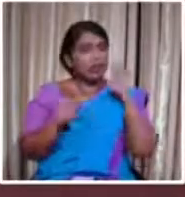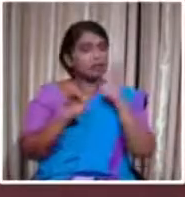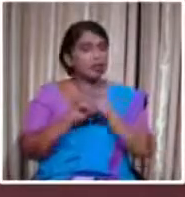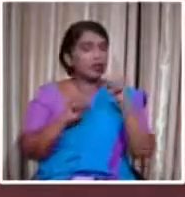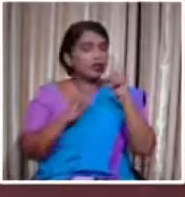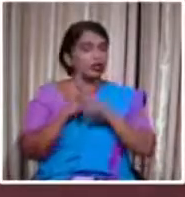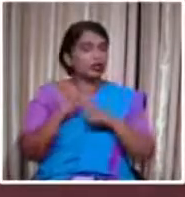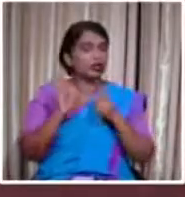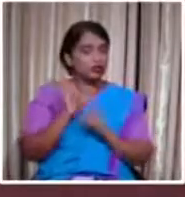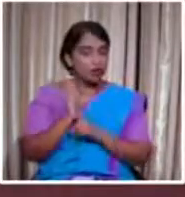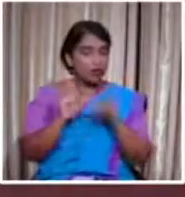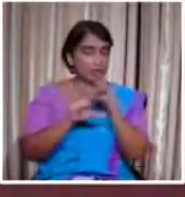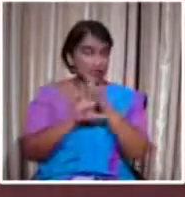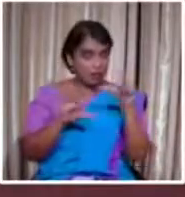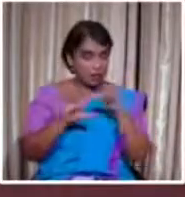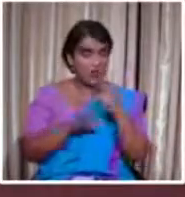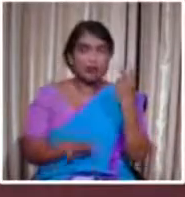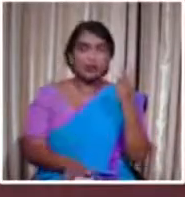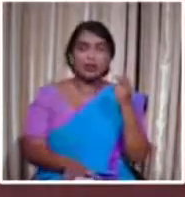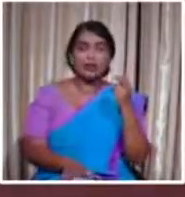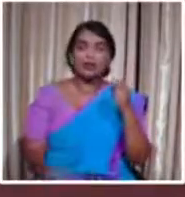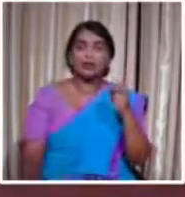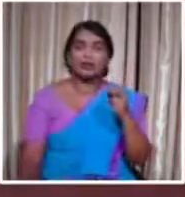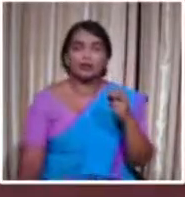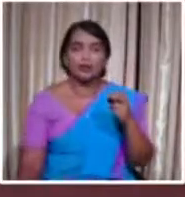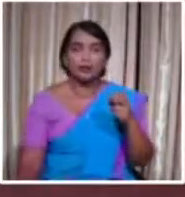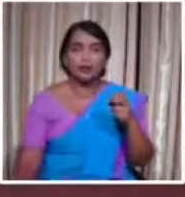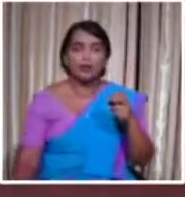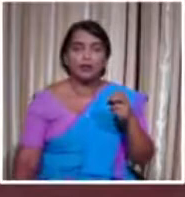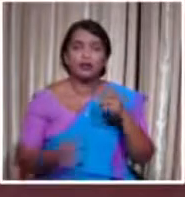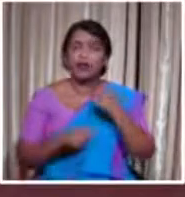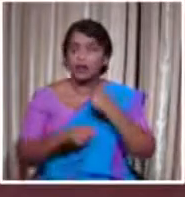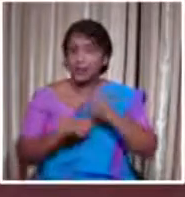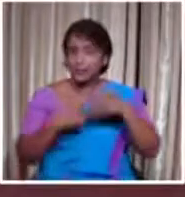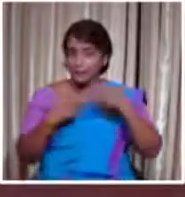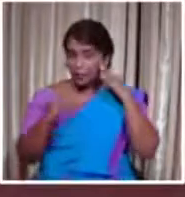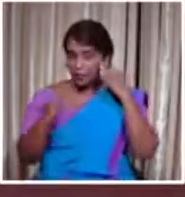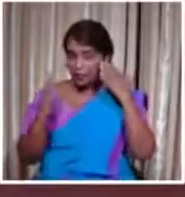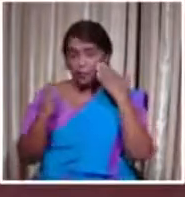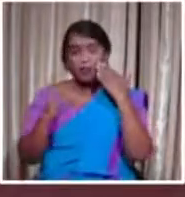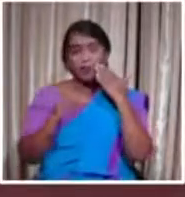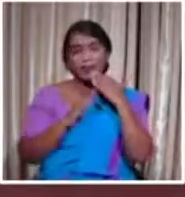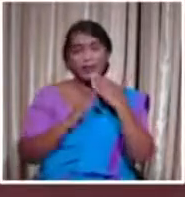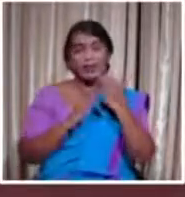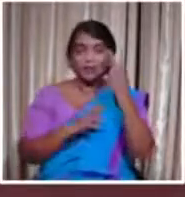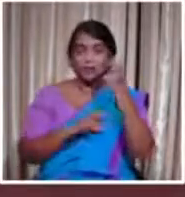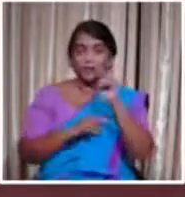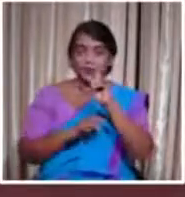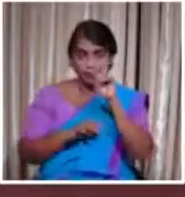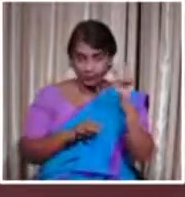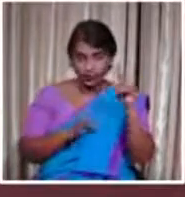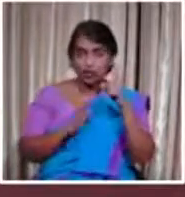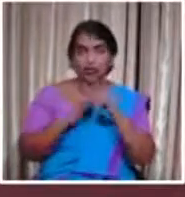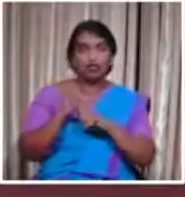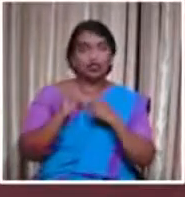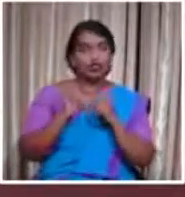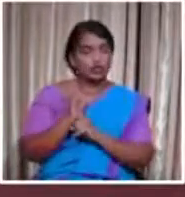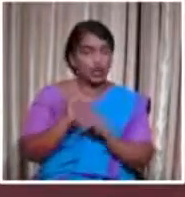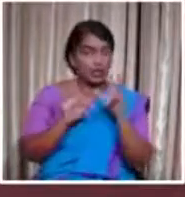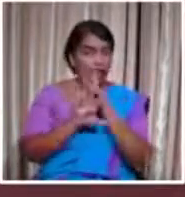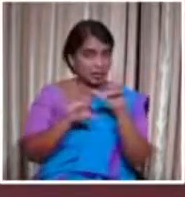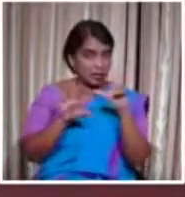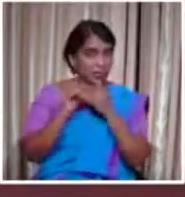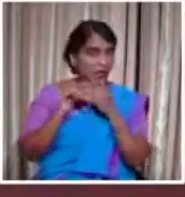17 වෙනි දින ඇති 2288 ඇදිර දෙක ගැසට් නිවේදනයේ ප්‍රකාර 2022 ජූලි මාස 18 වෙනි දින